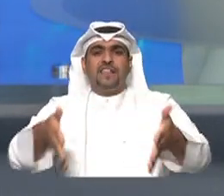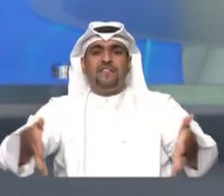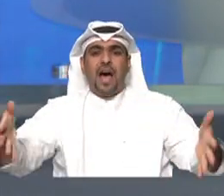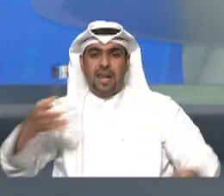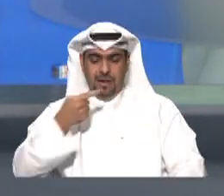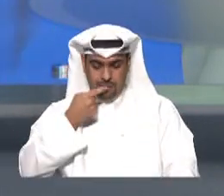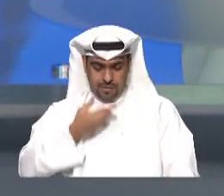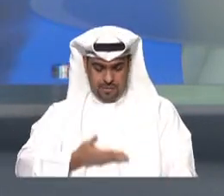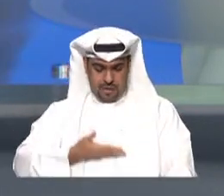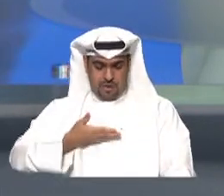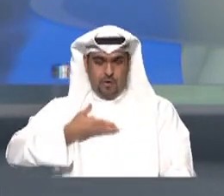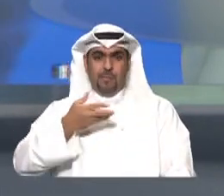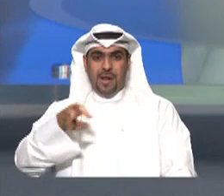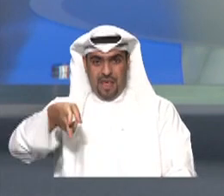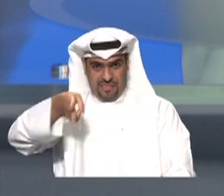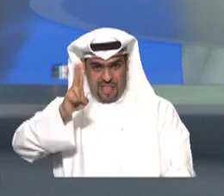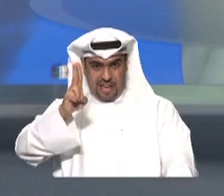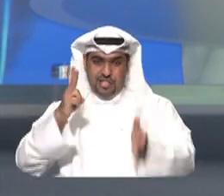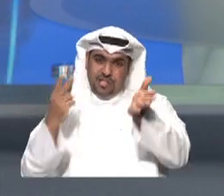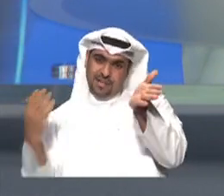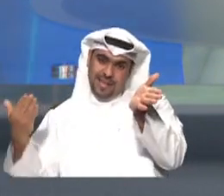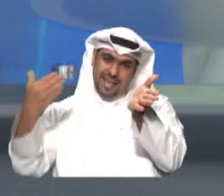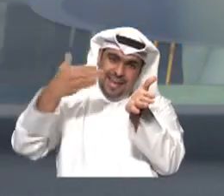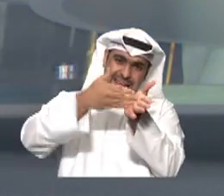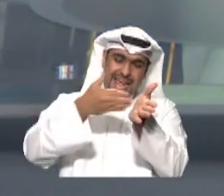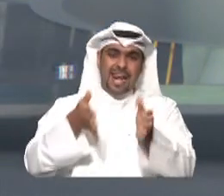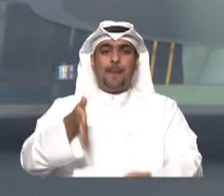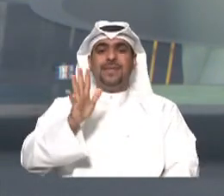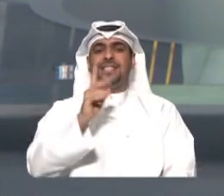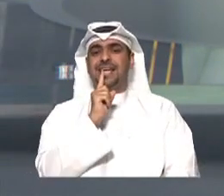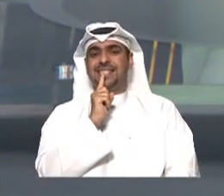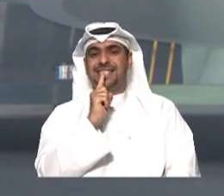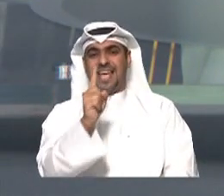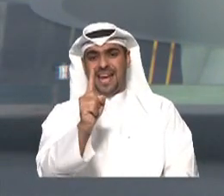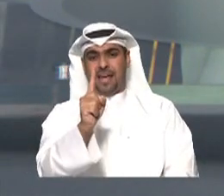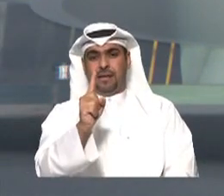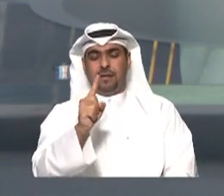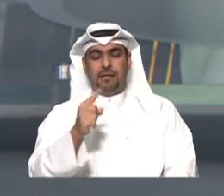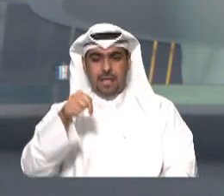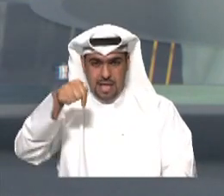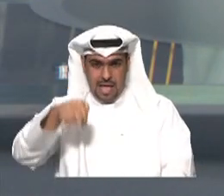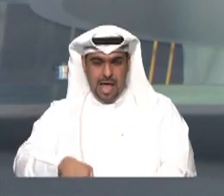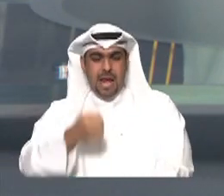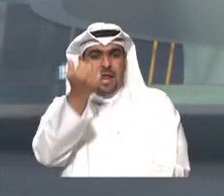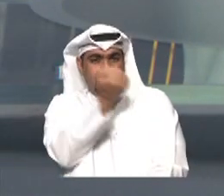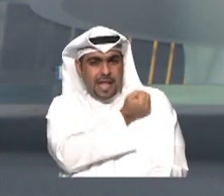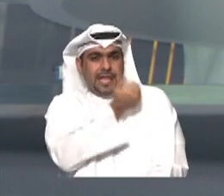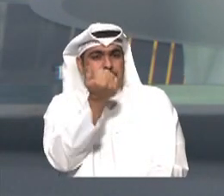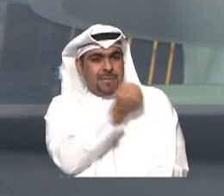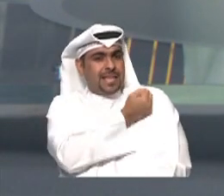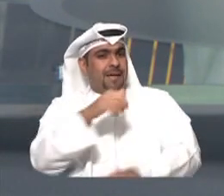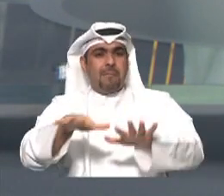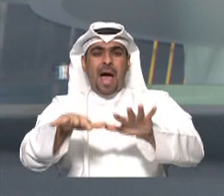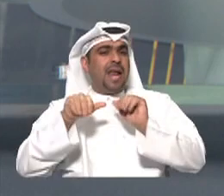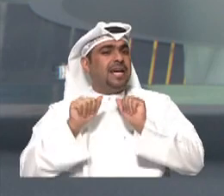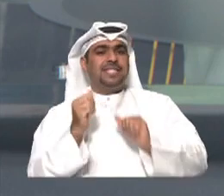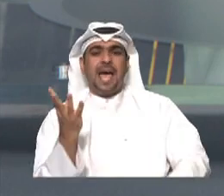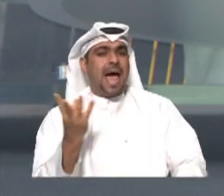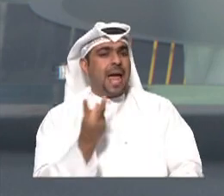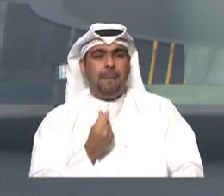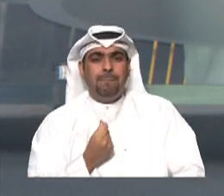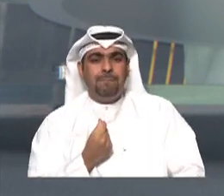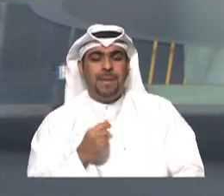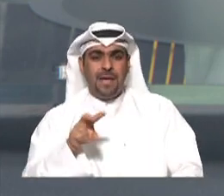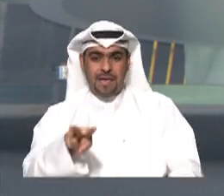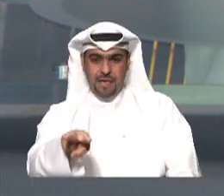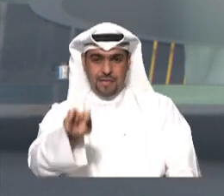مستويات قياسية تجاوزت 80% من إجمالي الفئة المستهدفة. من جهة ثانية، تتجه وزارة